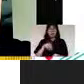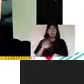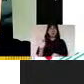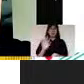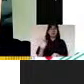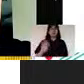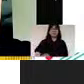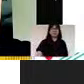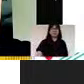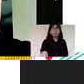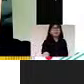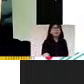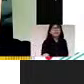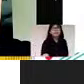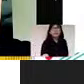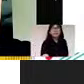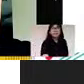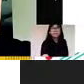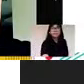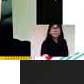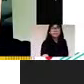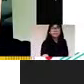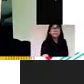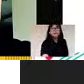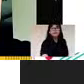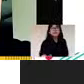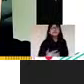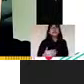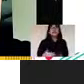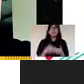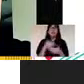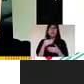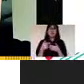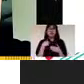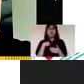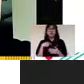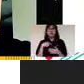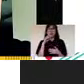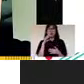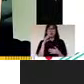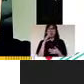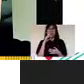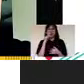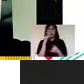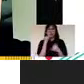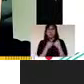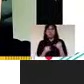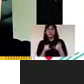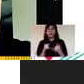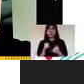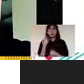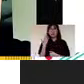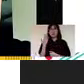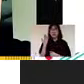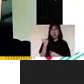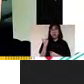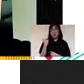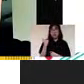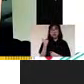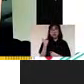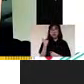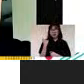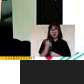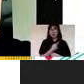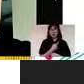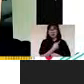Mungkin saya ingin ke dua slide terakhir saya. Nah, tadi kita sudah mendengar dari Pak Dirjen,